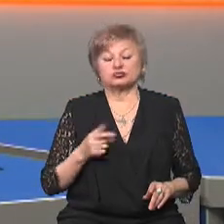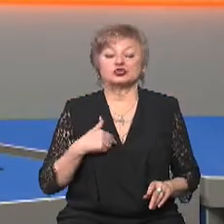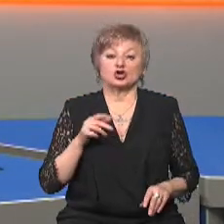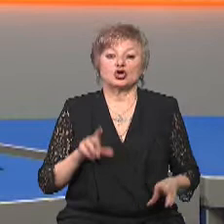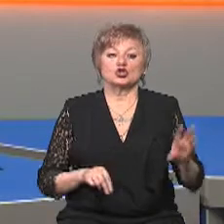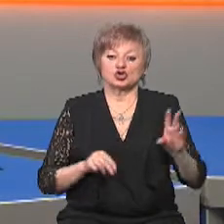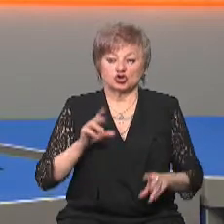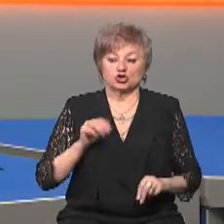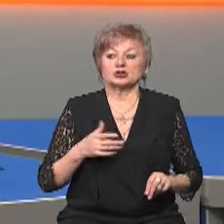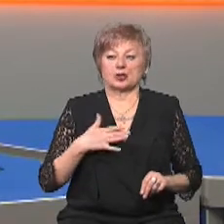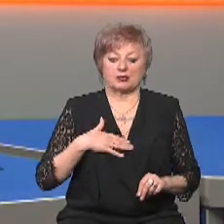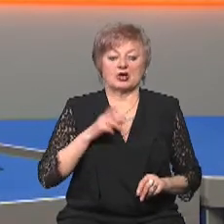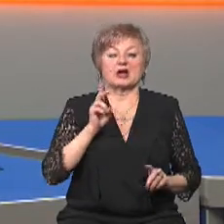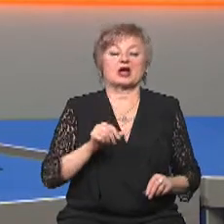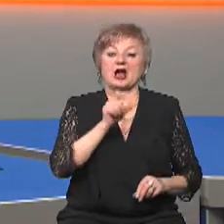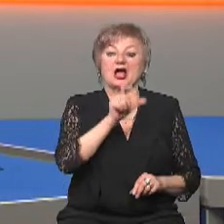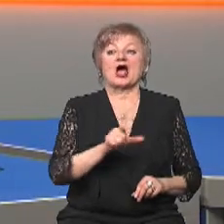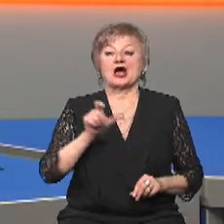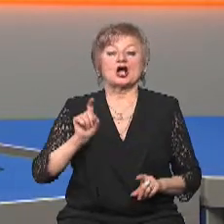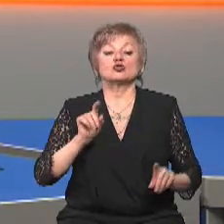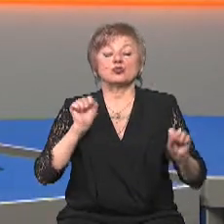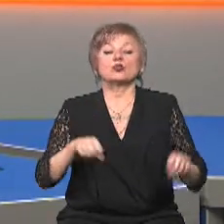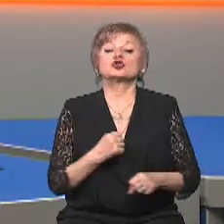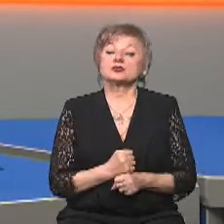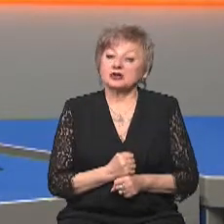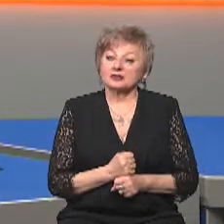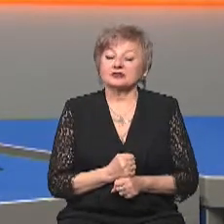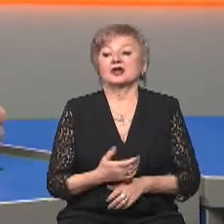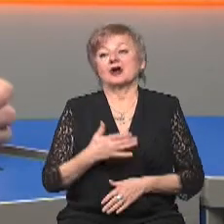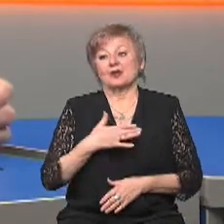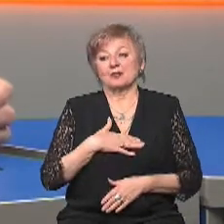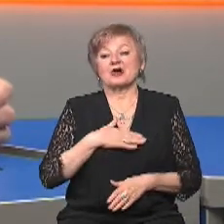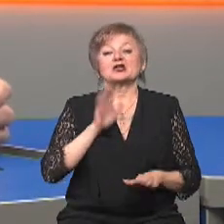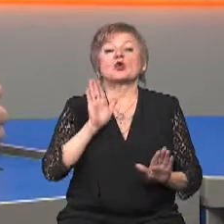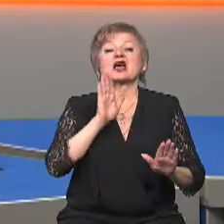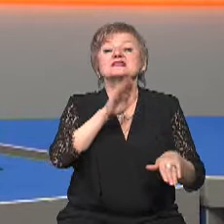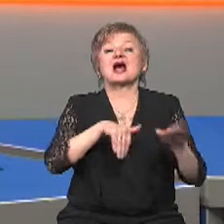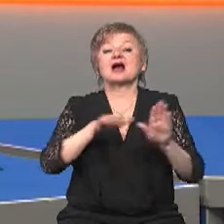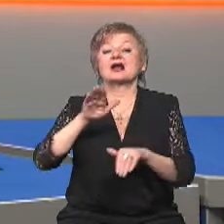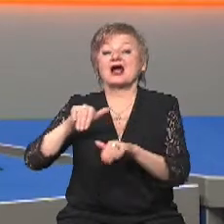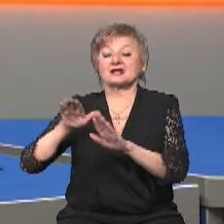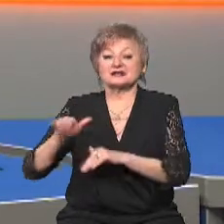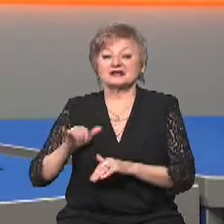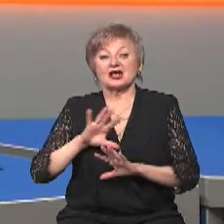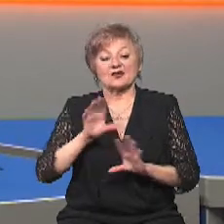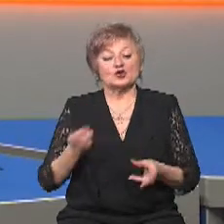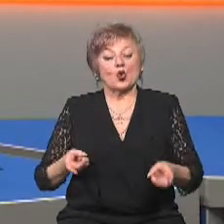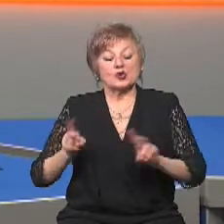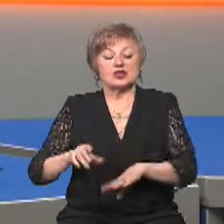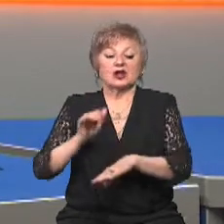вважаю, що ми як громадяни, що ми можемо зробити? Ми можемо закрасити, а вже все остальное